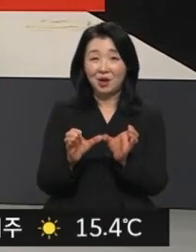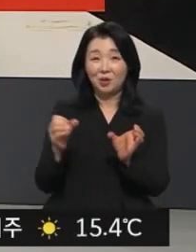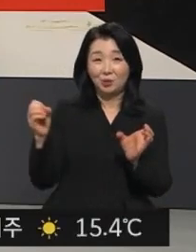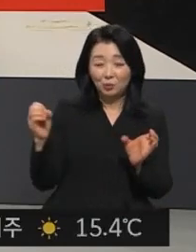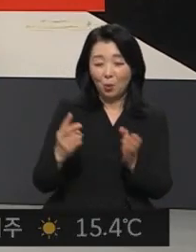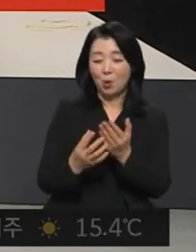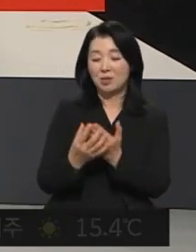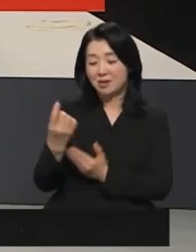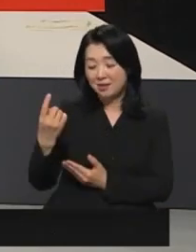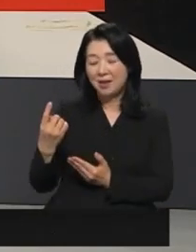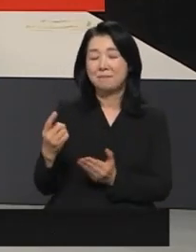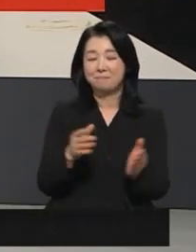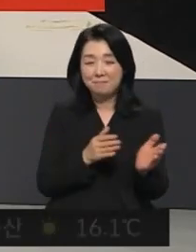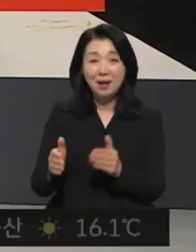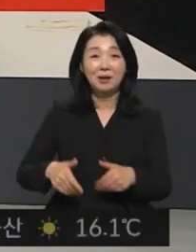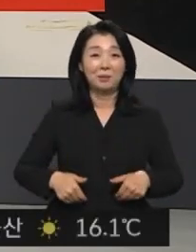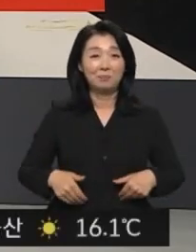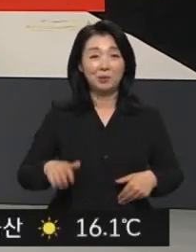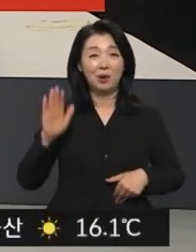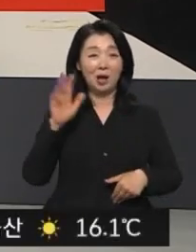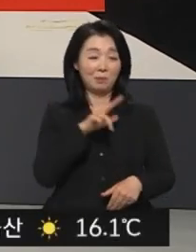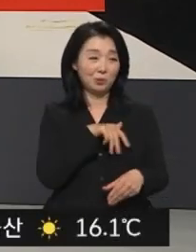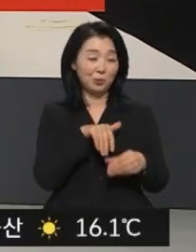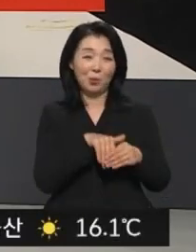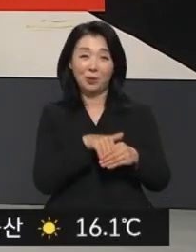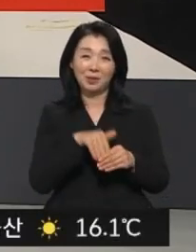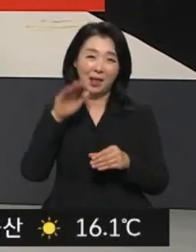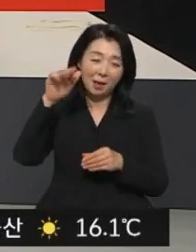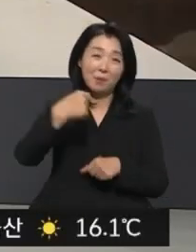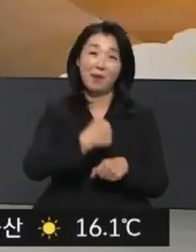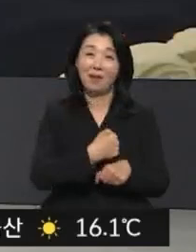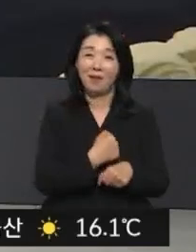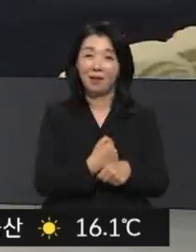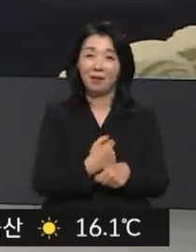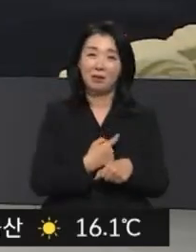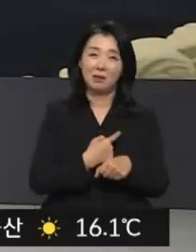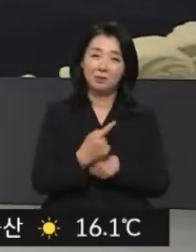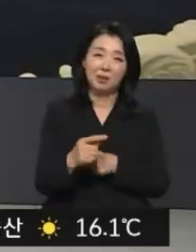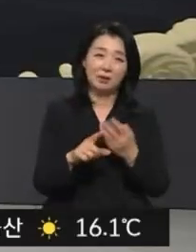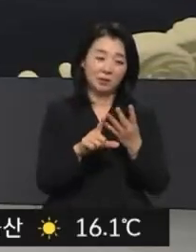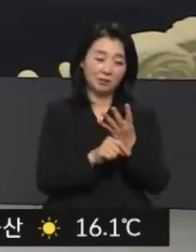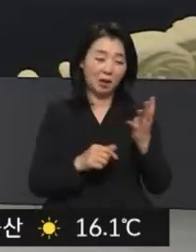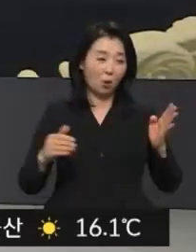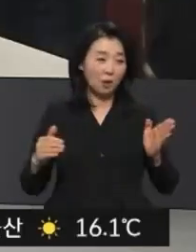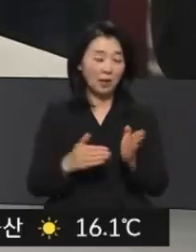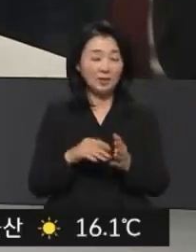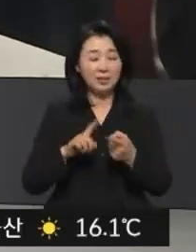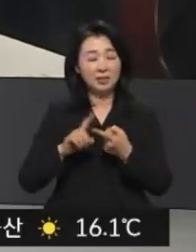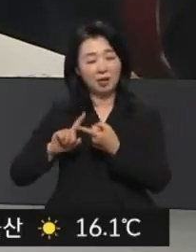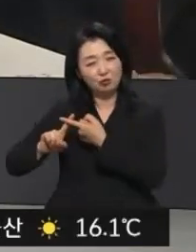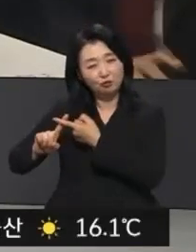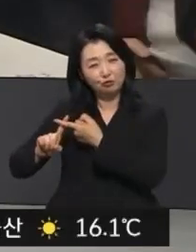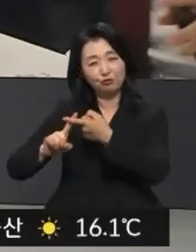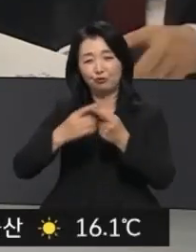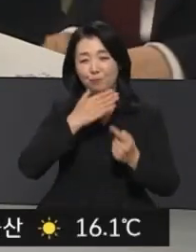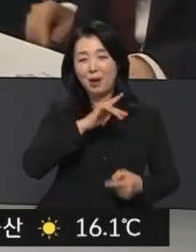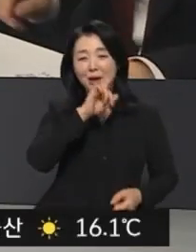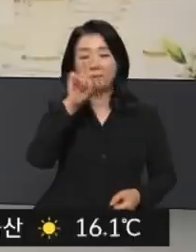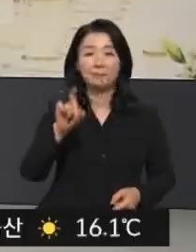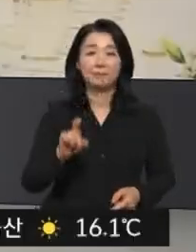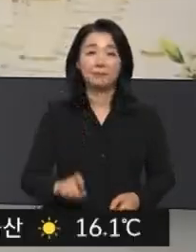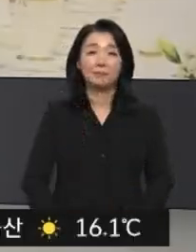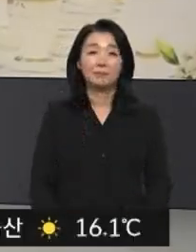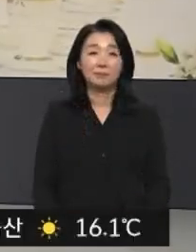전열 가다듬고 총선 앞으로 하는 모습인데요. 과연 내년 3월까지 이대로 쭉 갈 수 있을까요? 이